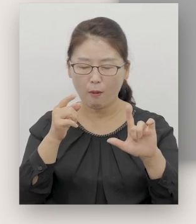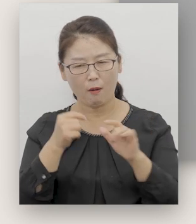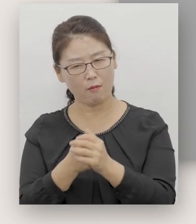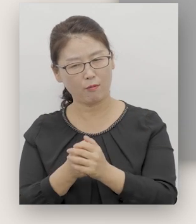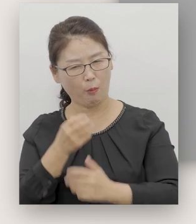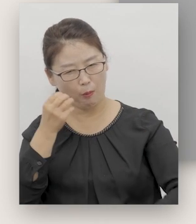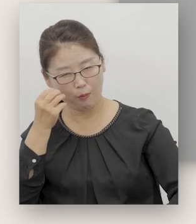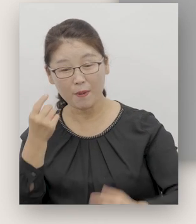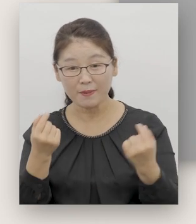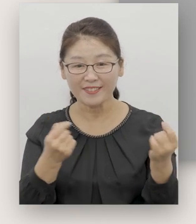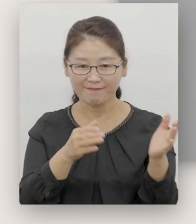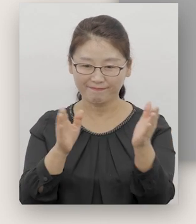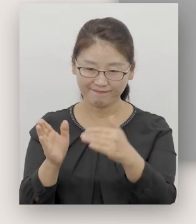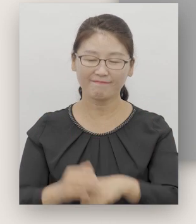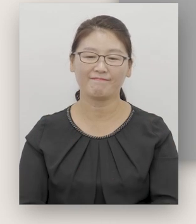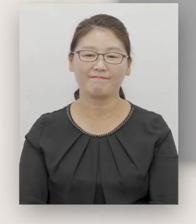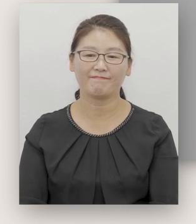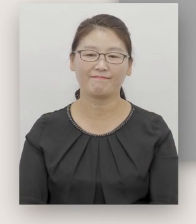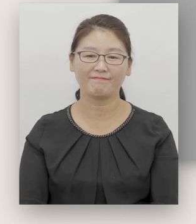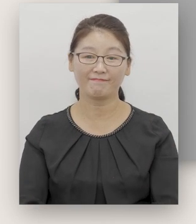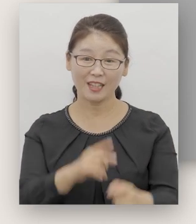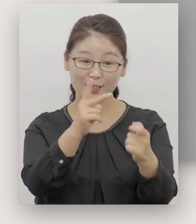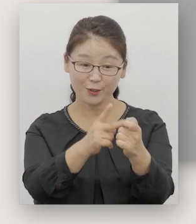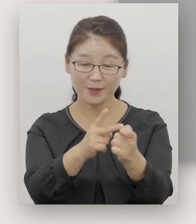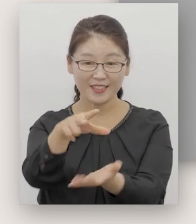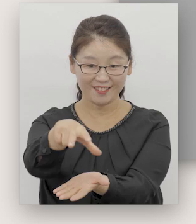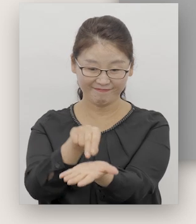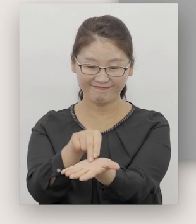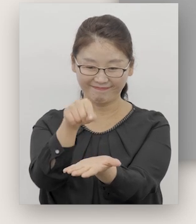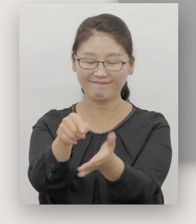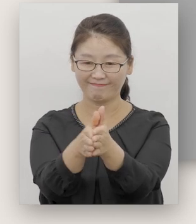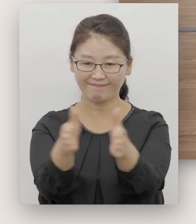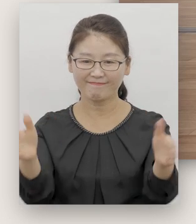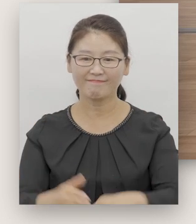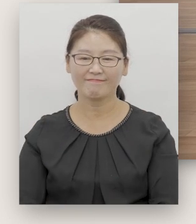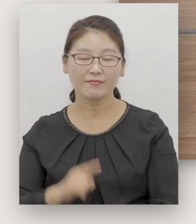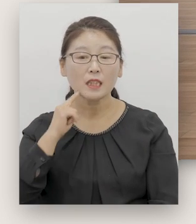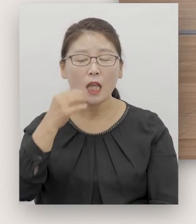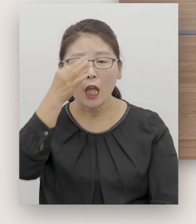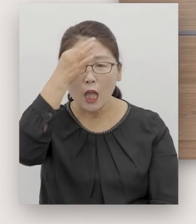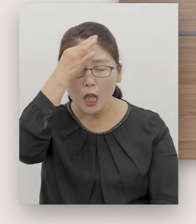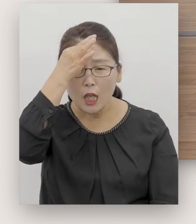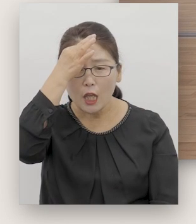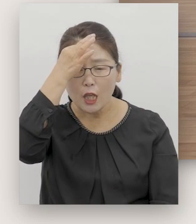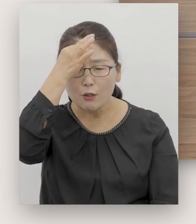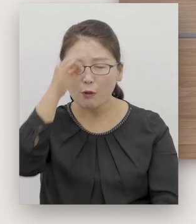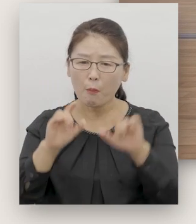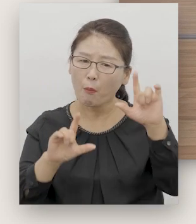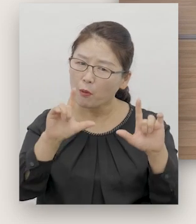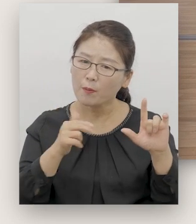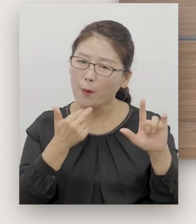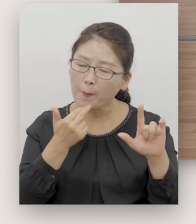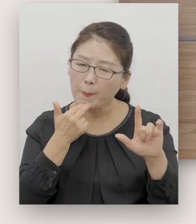이제 두 번째 섹션으로 오셨는데요. 예술적이지 않은 작품을 만들 수 있을까? 두 번째 섹션의 그 제목이